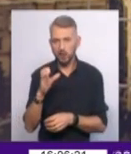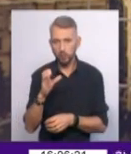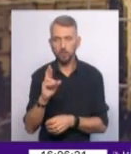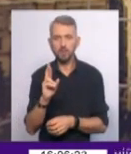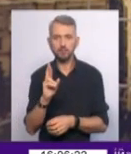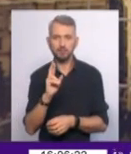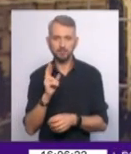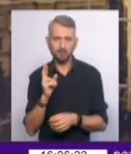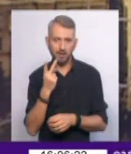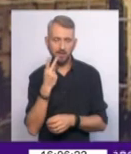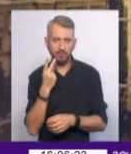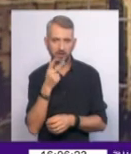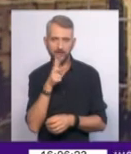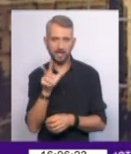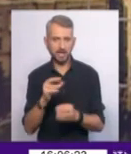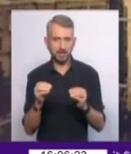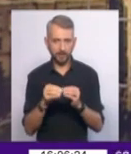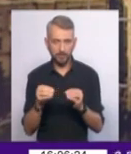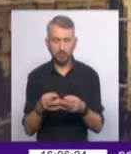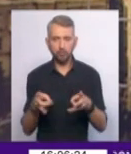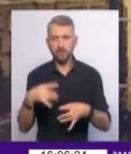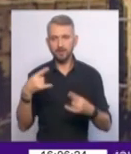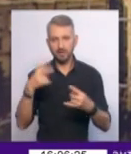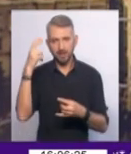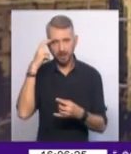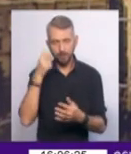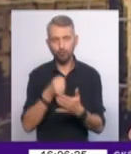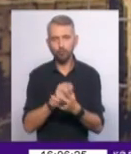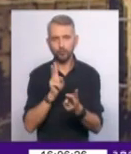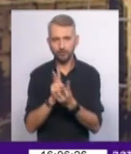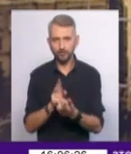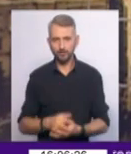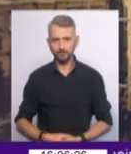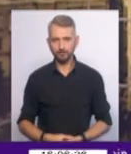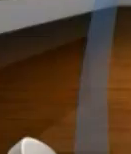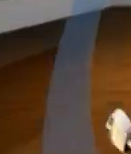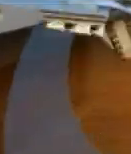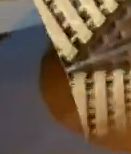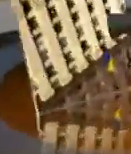завжди, о 15:10. Тож, будь ласка, залишайтеся на телеканалі «Київ» і до зустрічі.